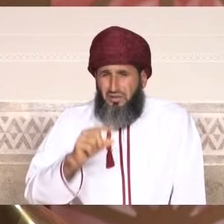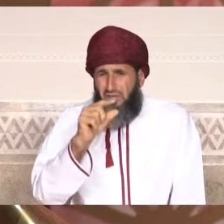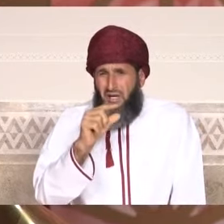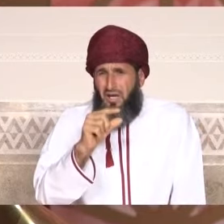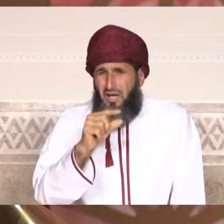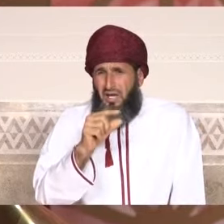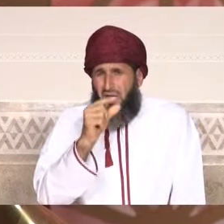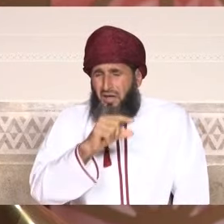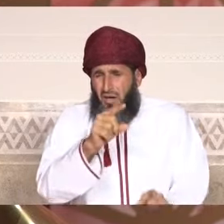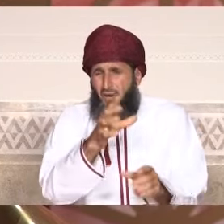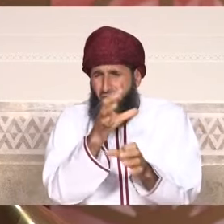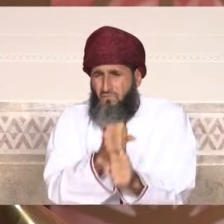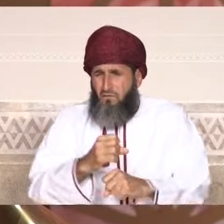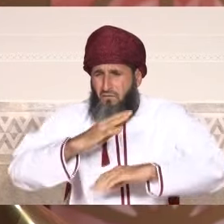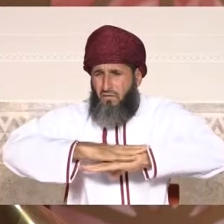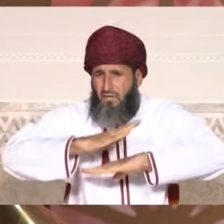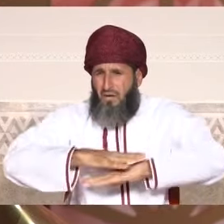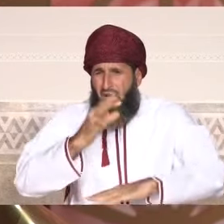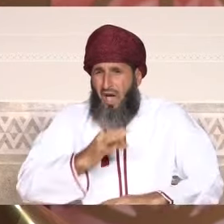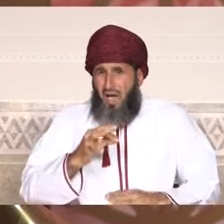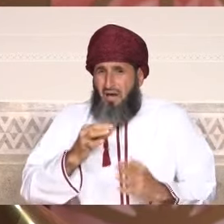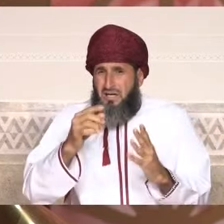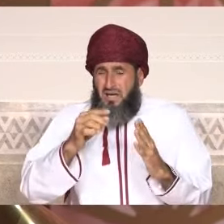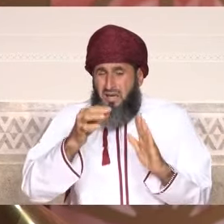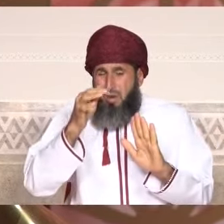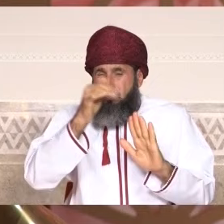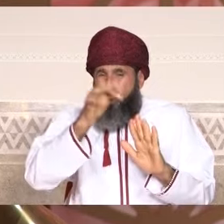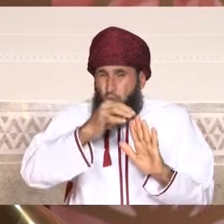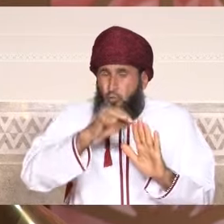على أخلاق الدين، تحافظ على الوصايا العشر.